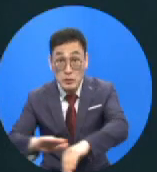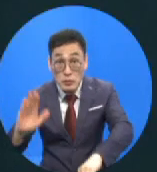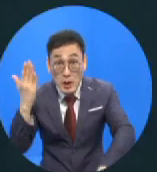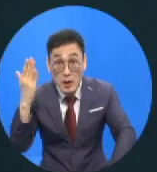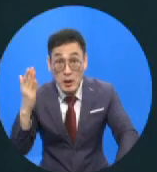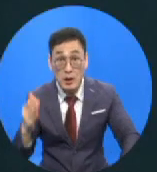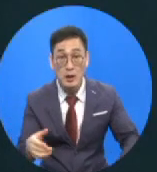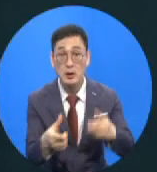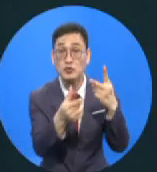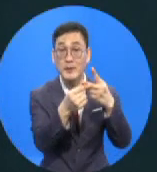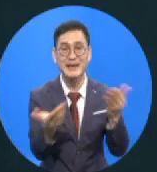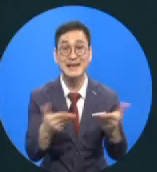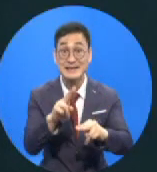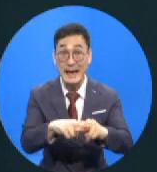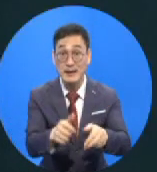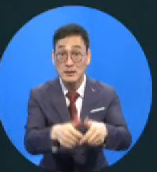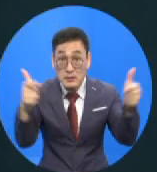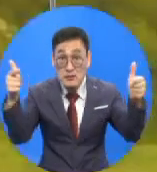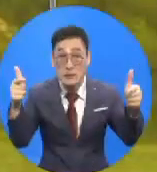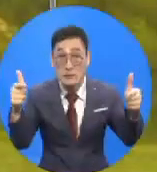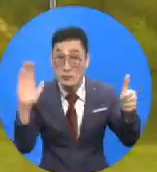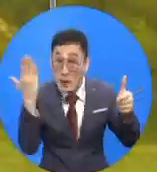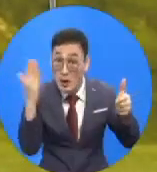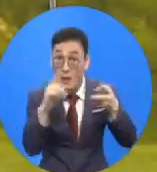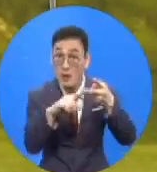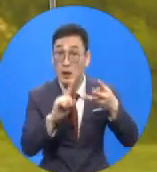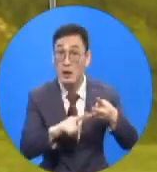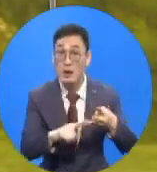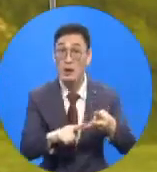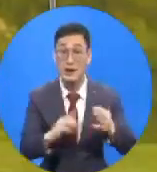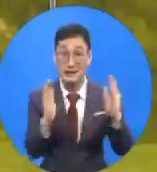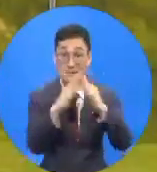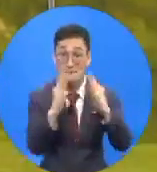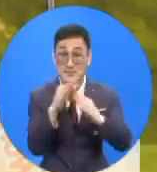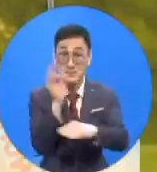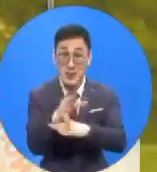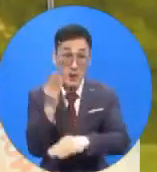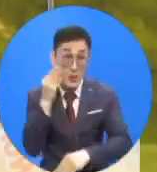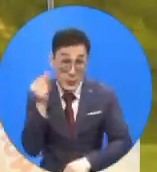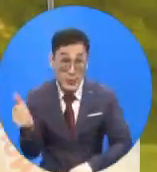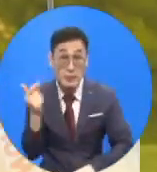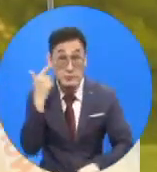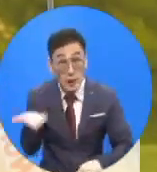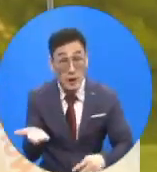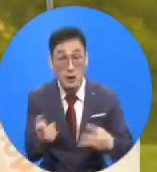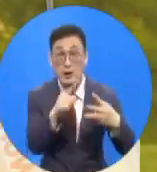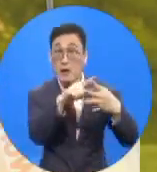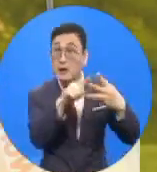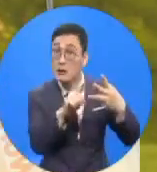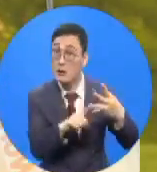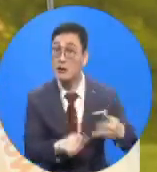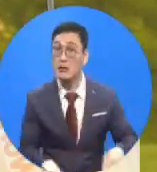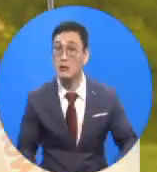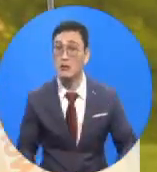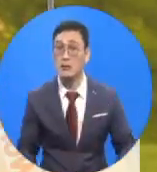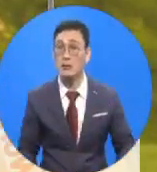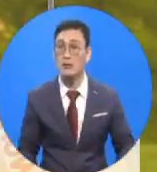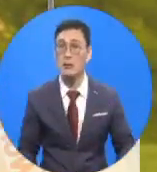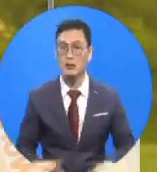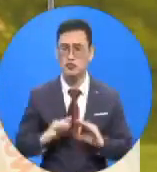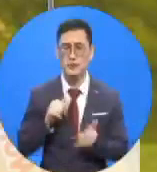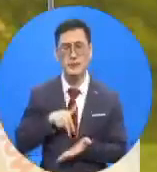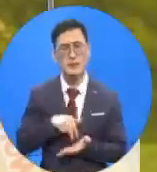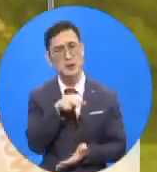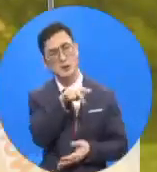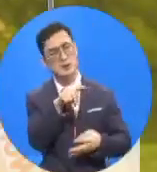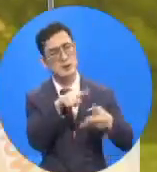일자리 좀 말 하셨습니까 부동산 문제 내 집 마련 좀 잘 되어 가십니까 그런걸로 붙혀 보면 지금 국민들 입장에서 보면